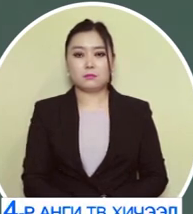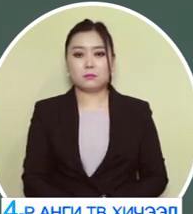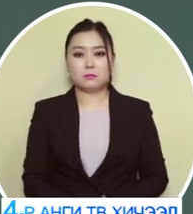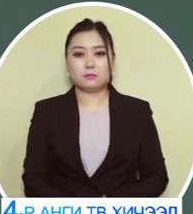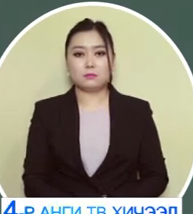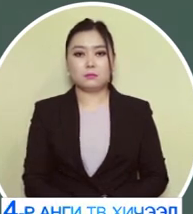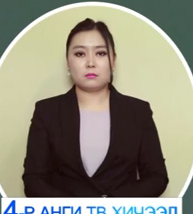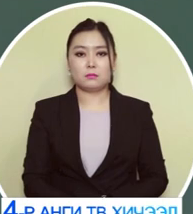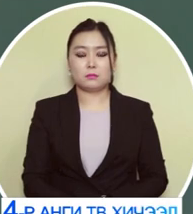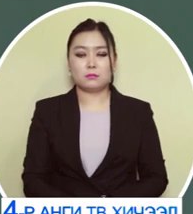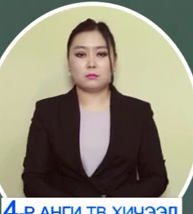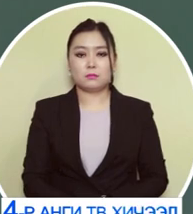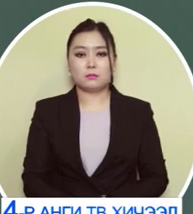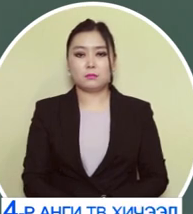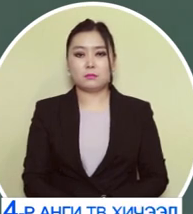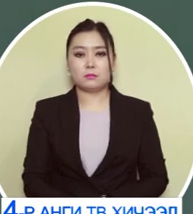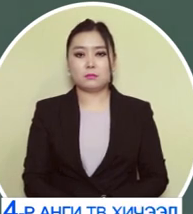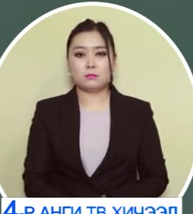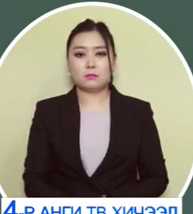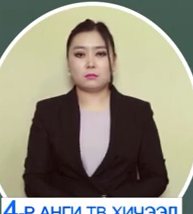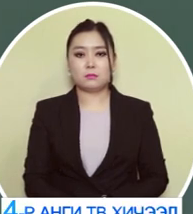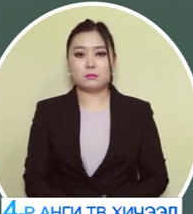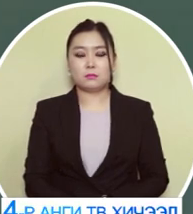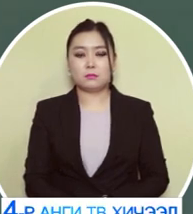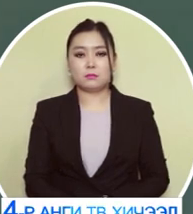Сендер менімен бірге дәптерлеріңе сызыңдар.